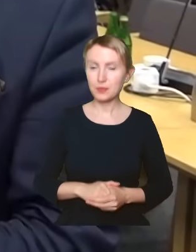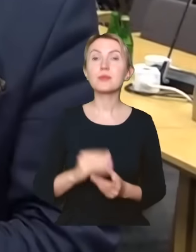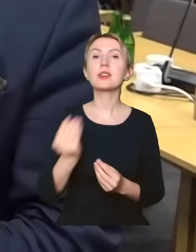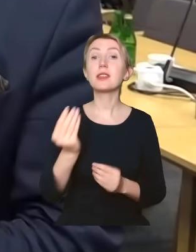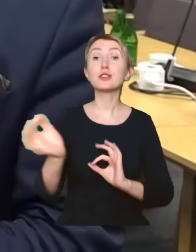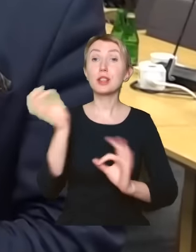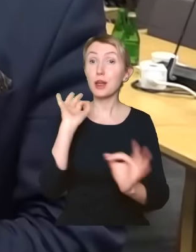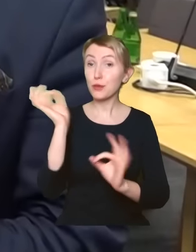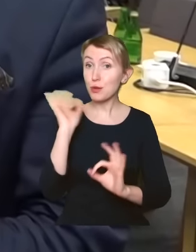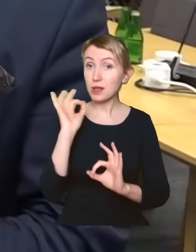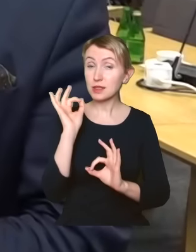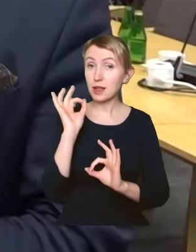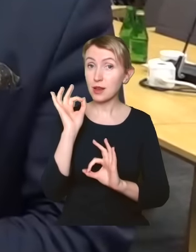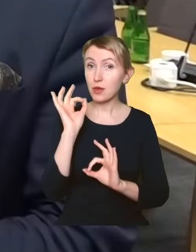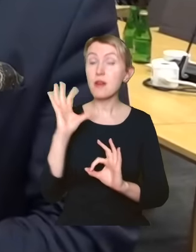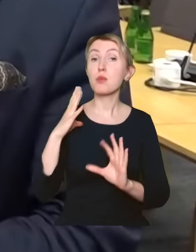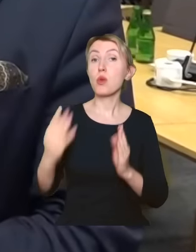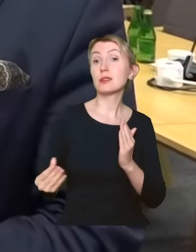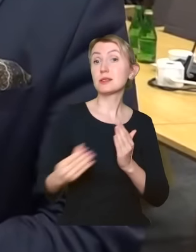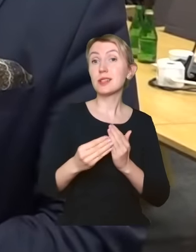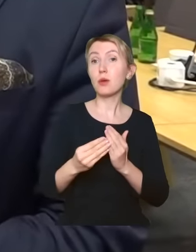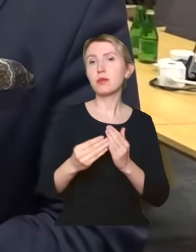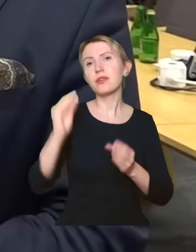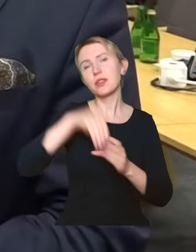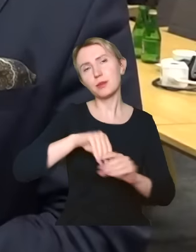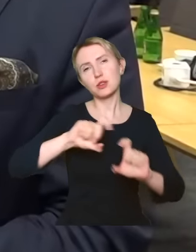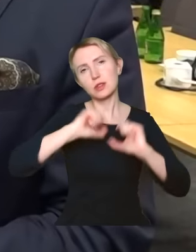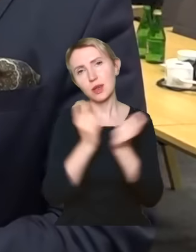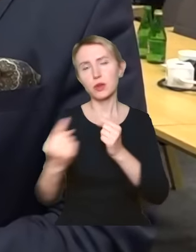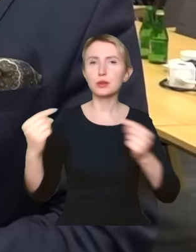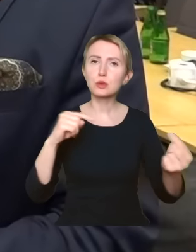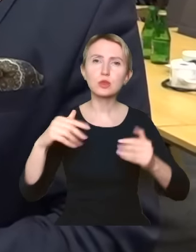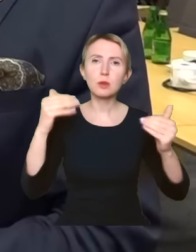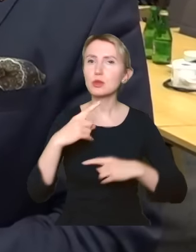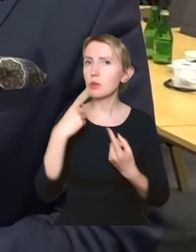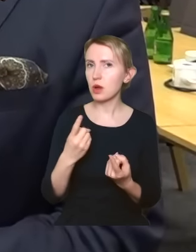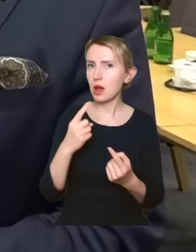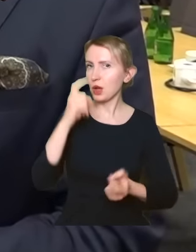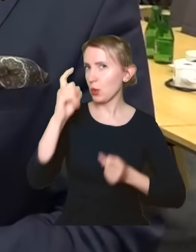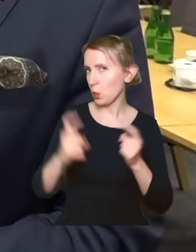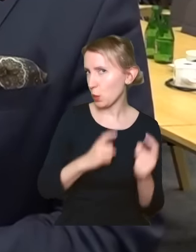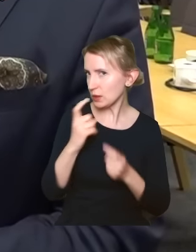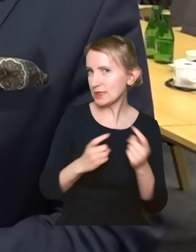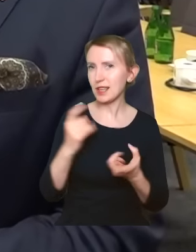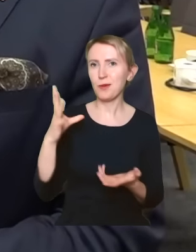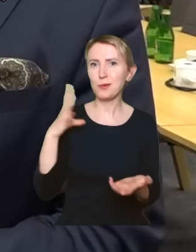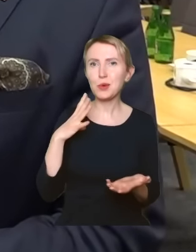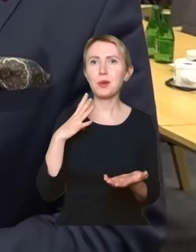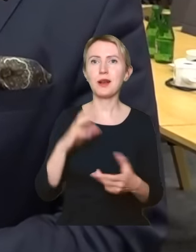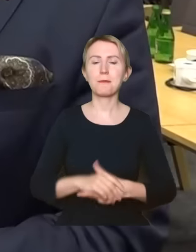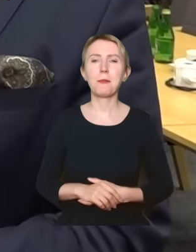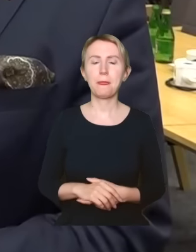informacji dołączona została cała dyskusja, można powiedzieć nawet, że kłótnia tutaj o to, czy